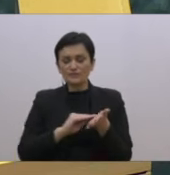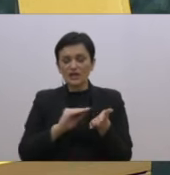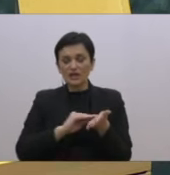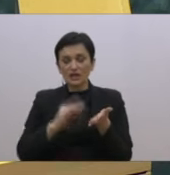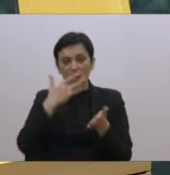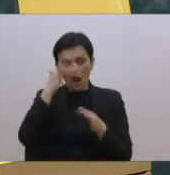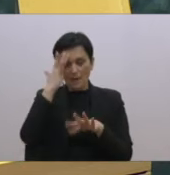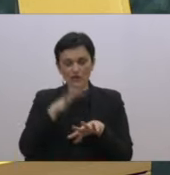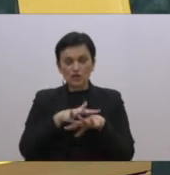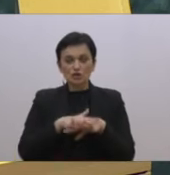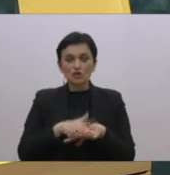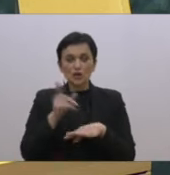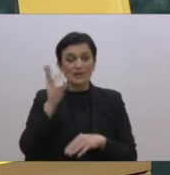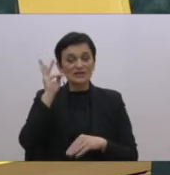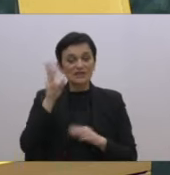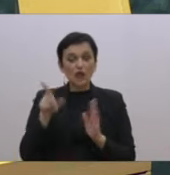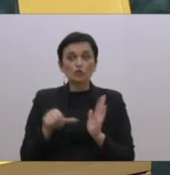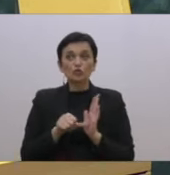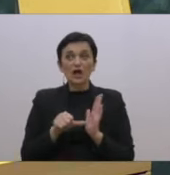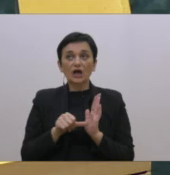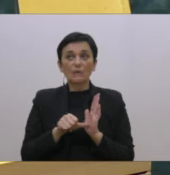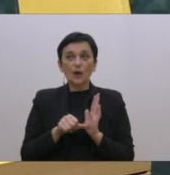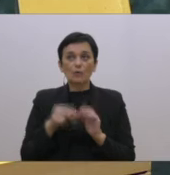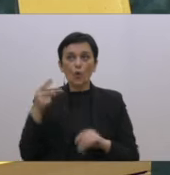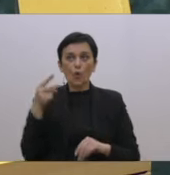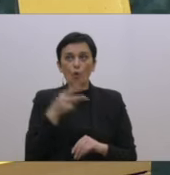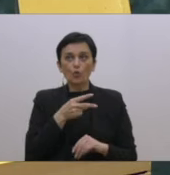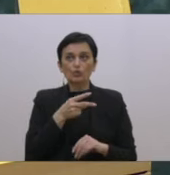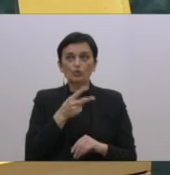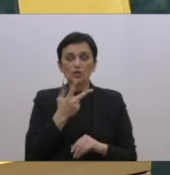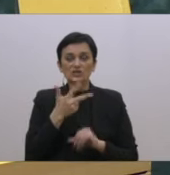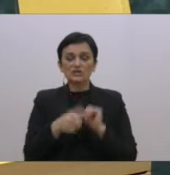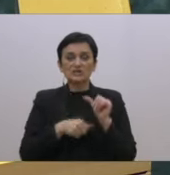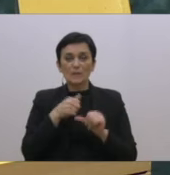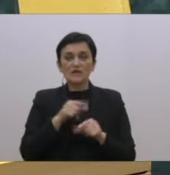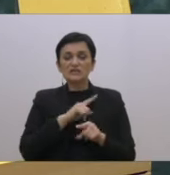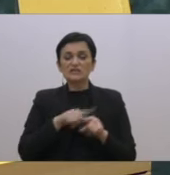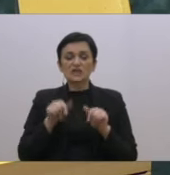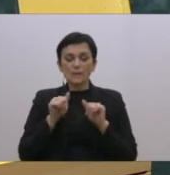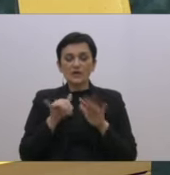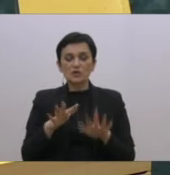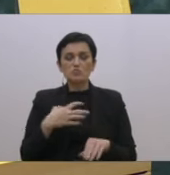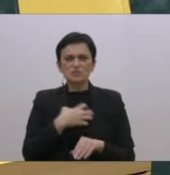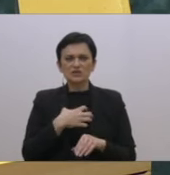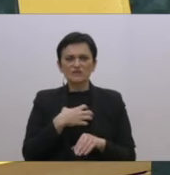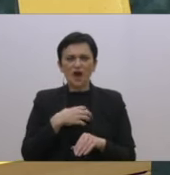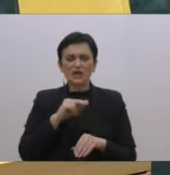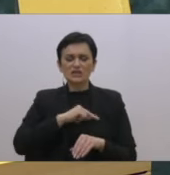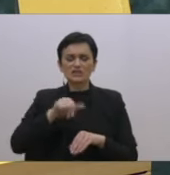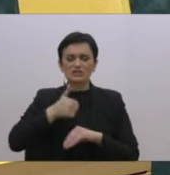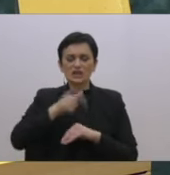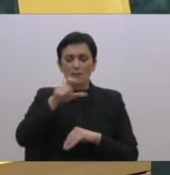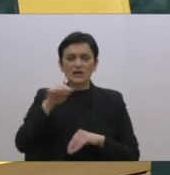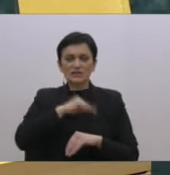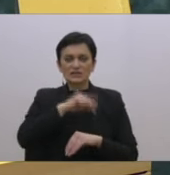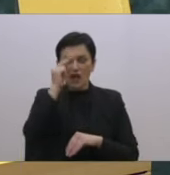ამერიკის შეერთებული შტატების საელჩოს დახმარებით 2023 წელს სწრაფი რეაგირების მთავარი სამართველოს თანამშრომლებს